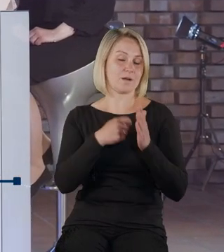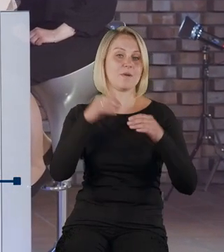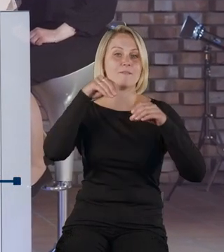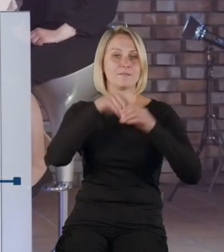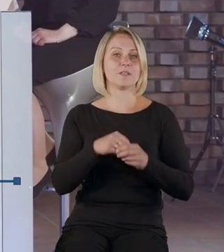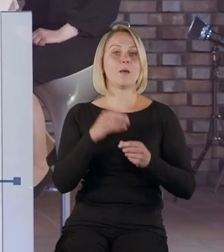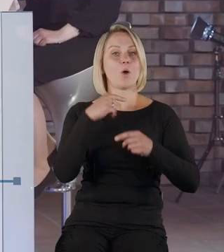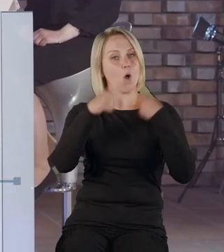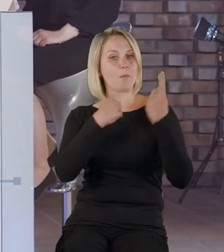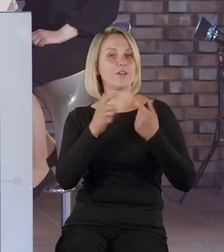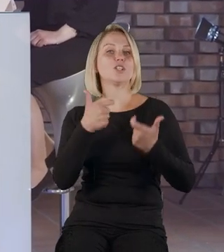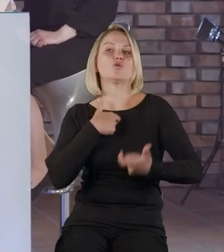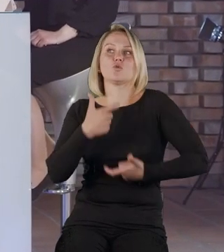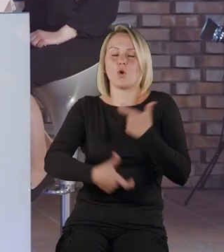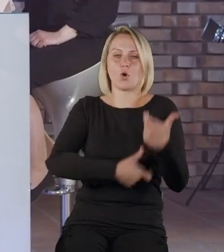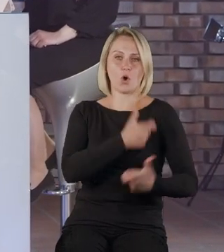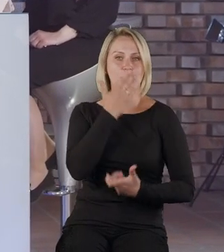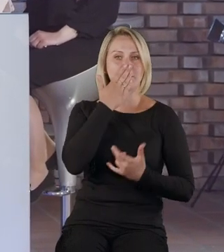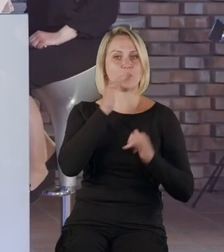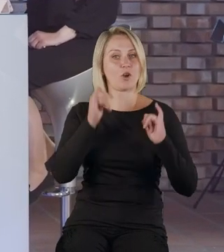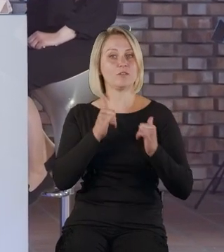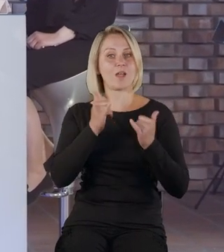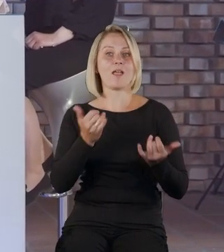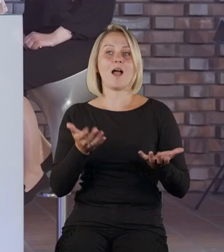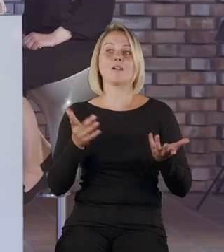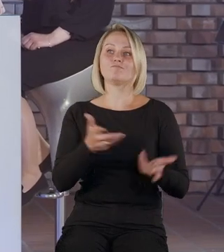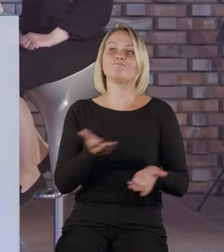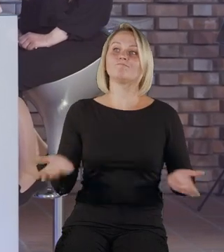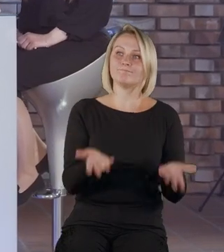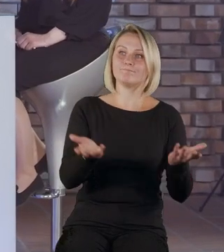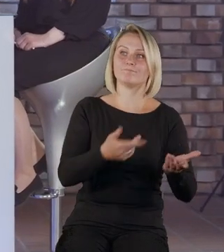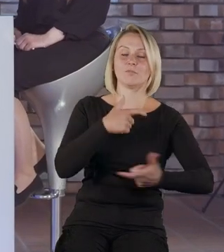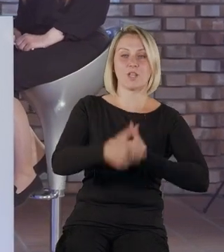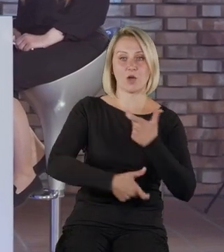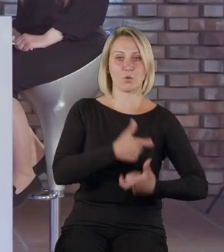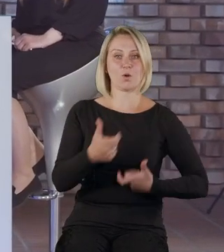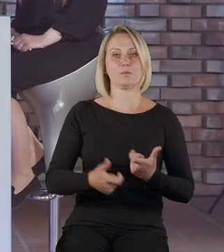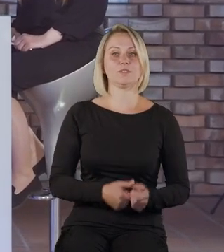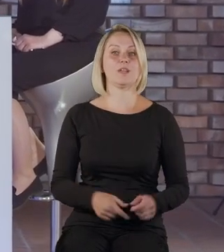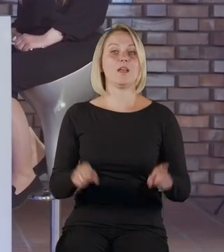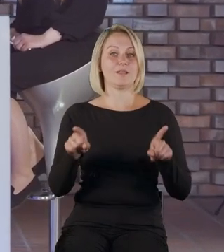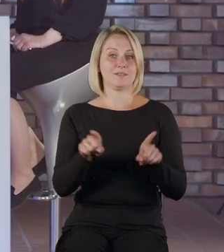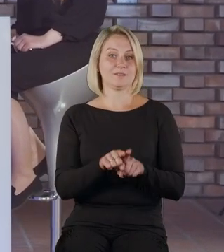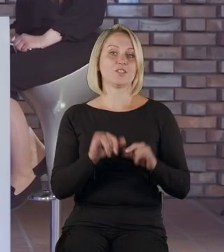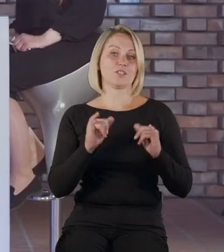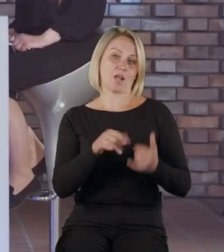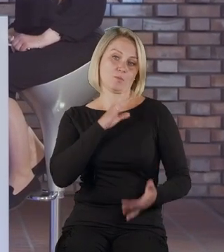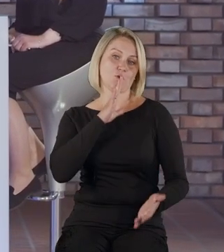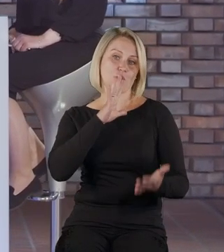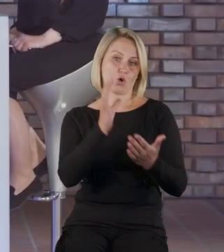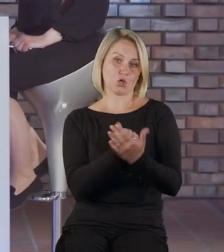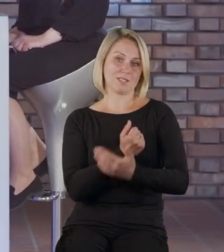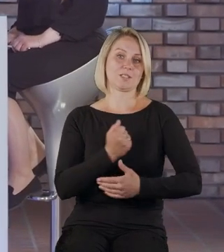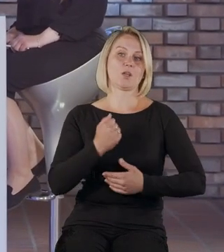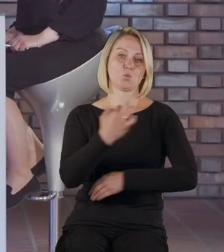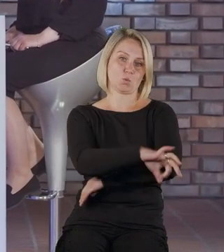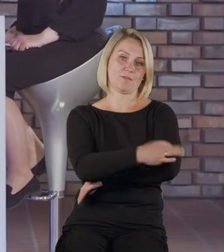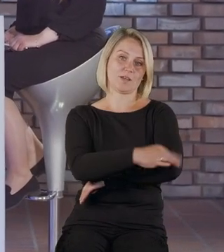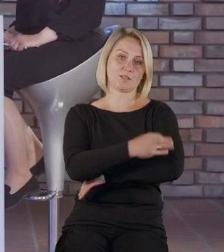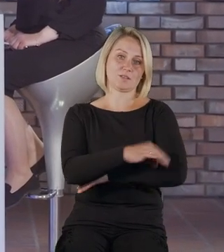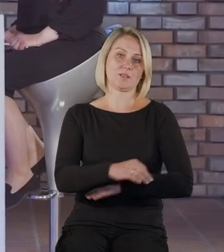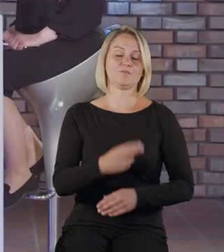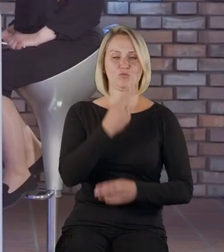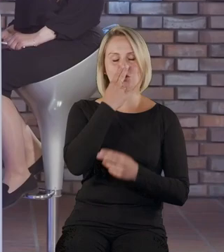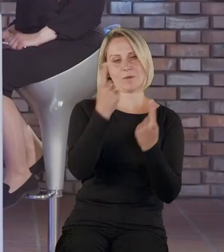opowiadamy o tym, czym się zajmujemy, w jakich inicjatywach mogą brać udział nasi studenci oraz z czego mogą korzystać na uniwersytecie.